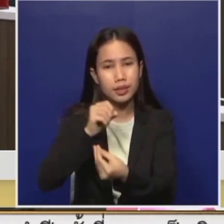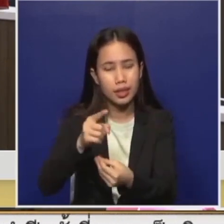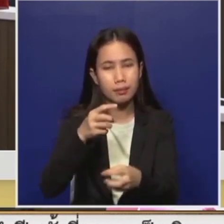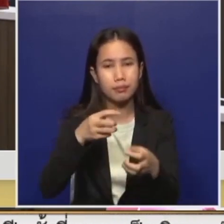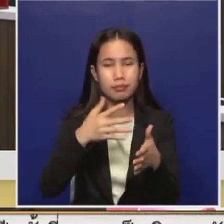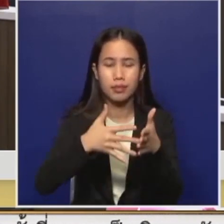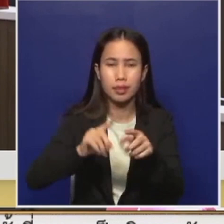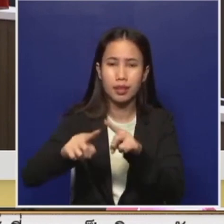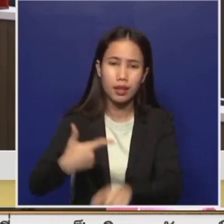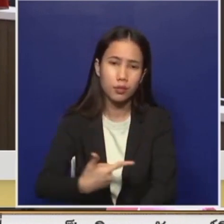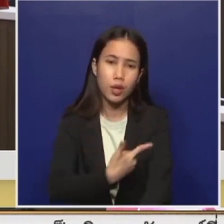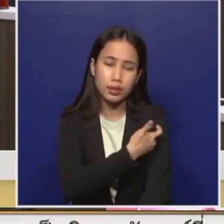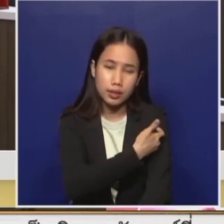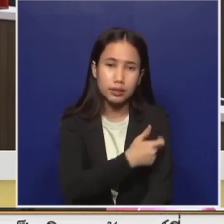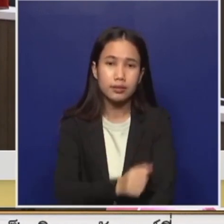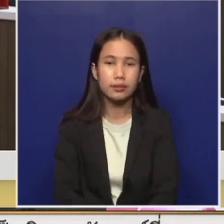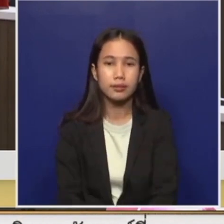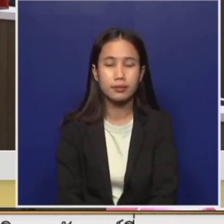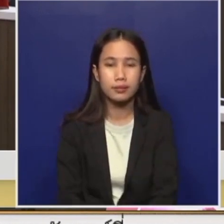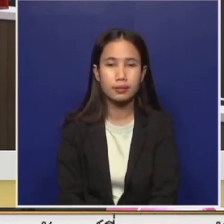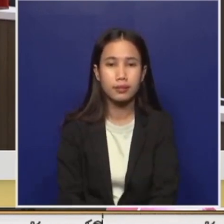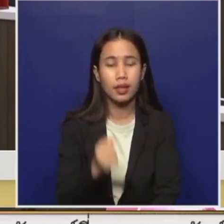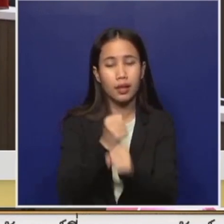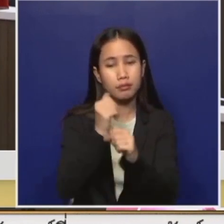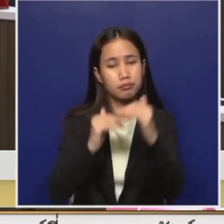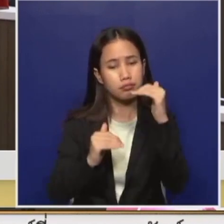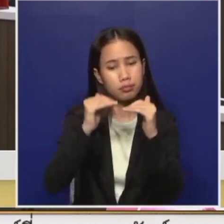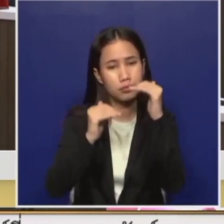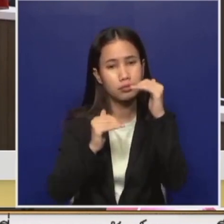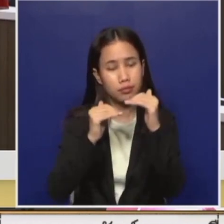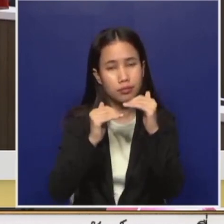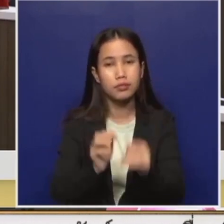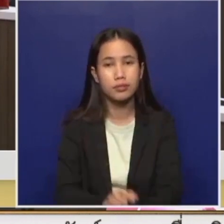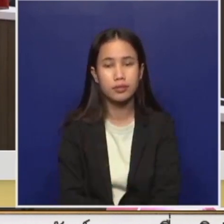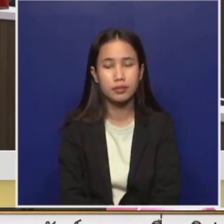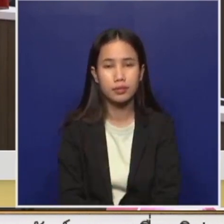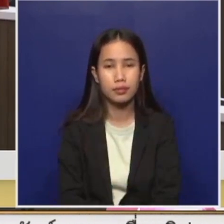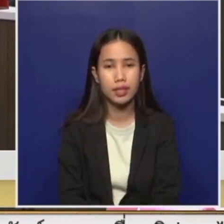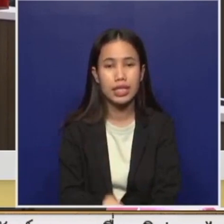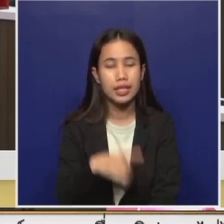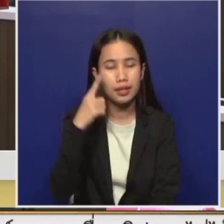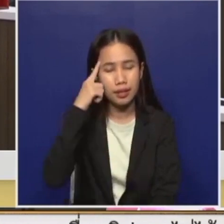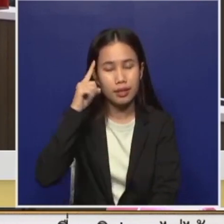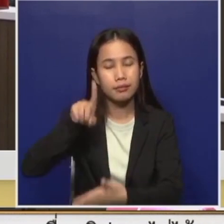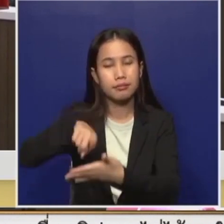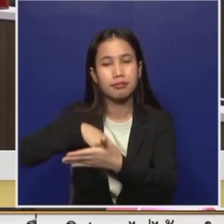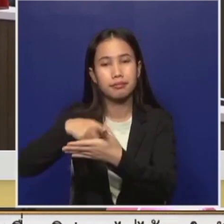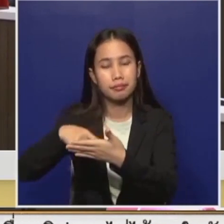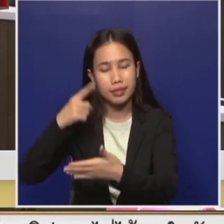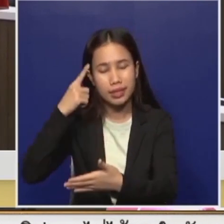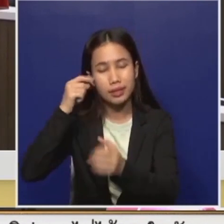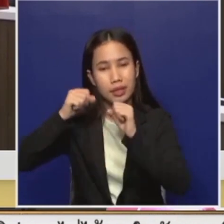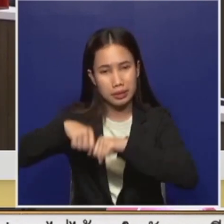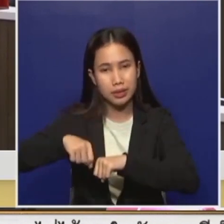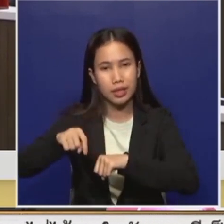เรื่องวัคซิน เรื่องความหมล้ำ ความไปอยู่ขเขาเนี่ เขาจะตัดสิลวนที่เขามีโอกา